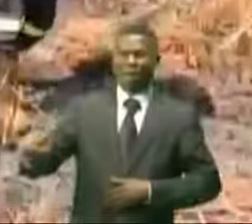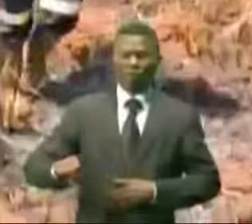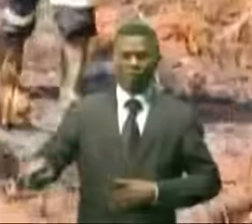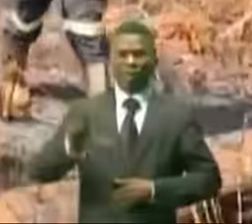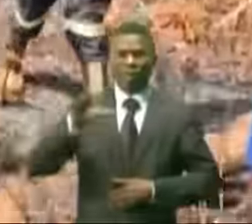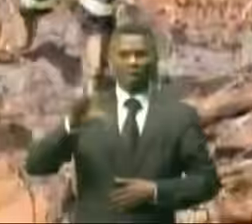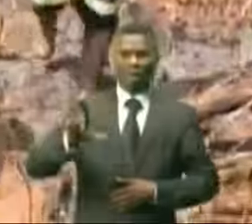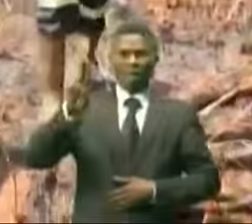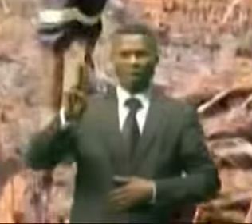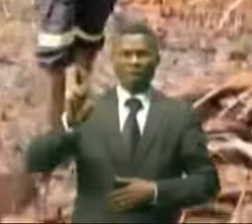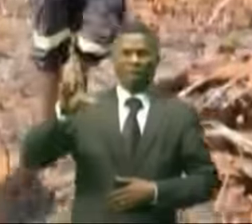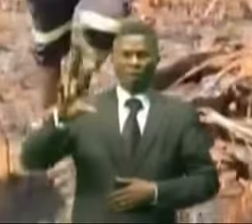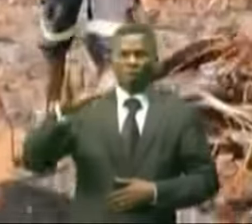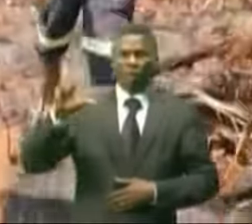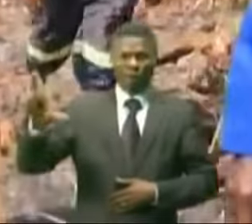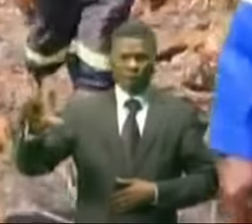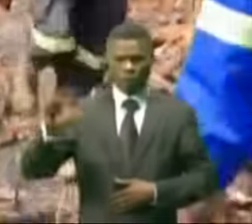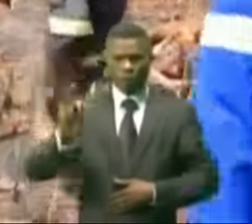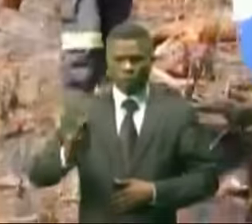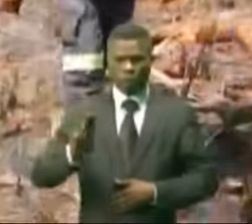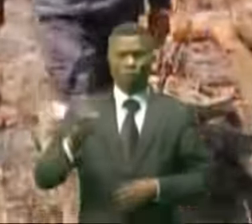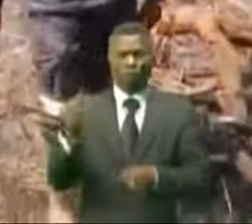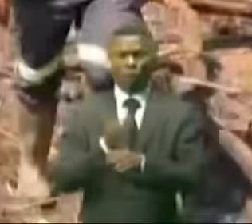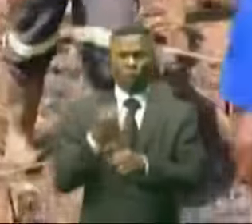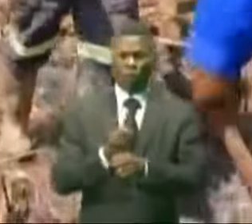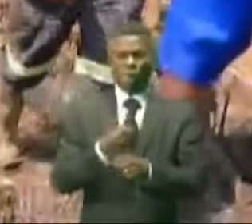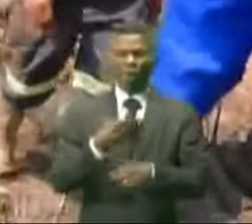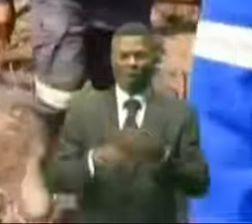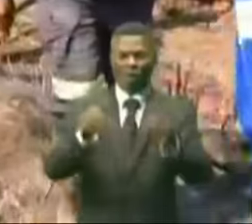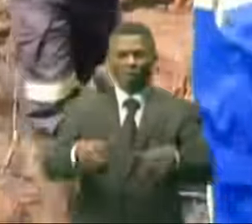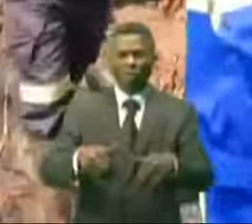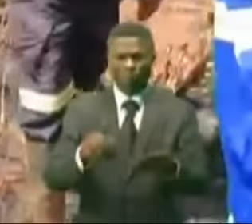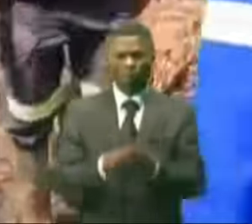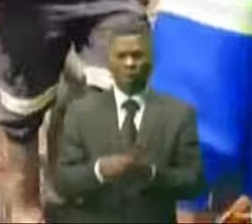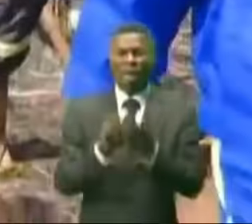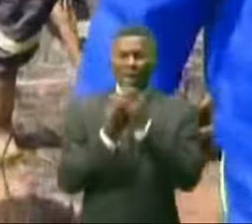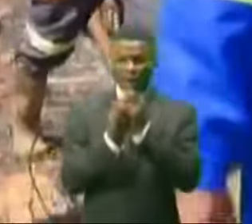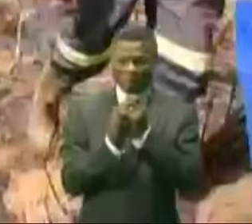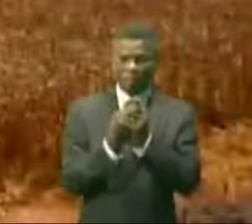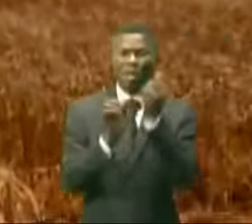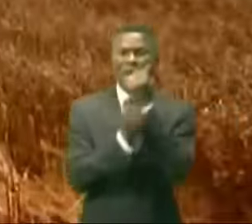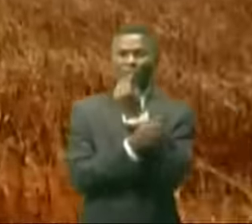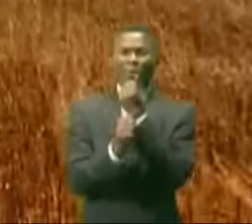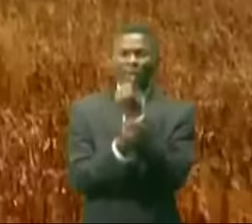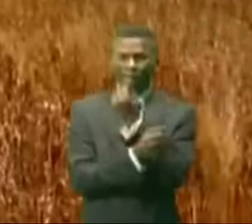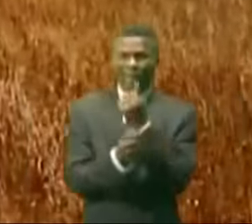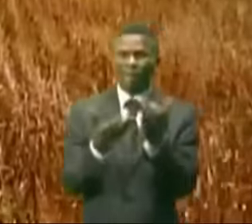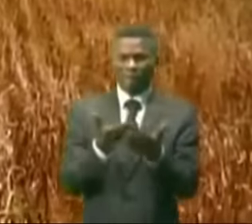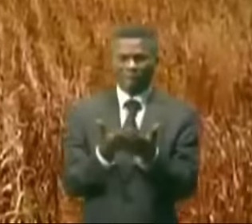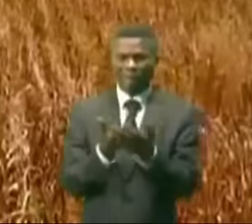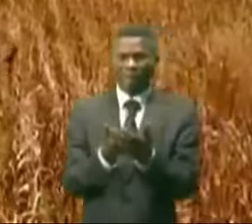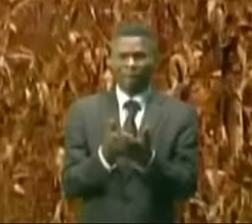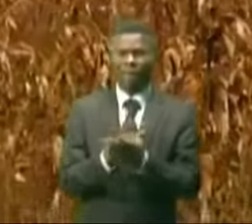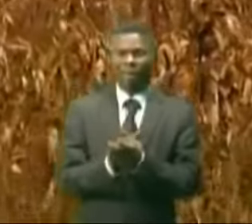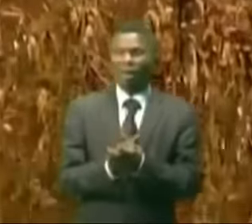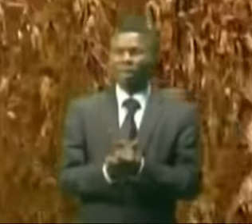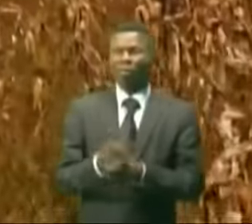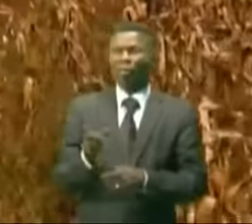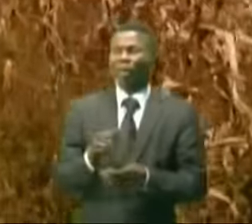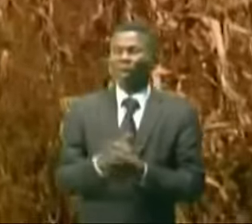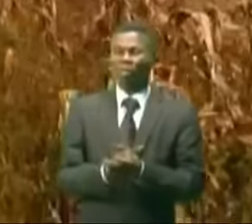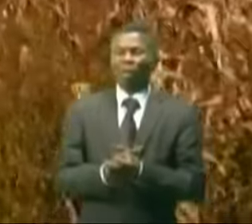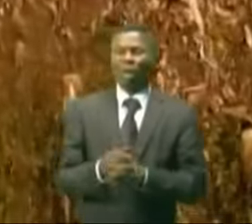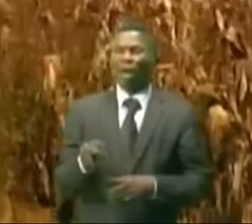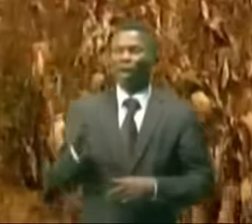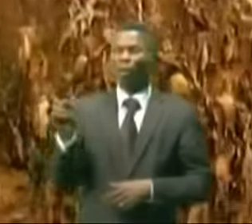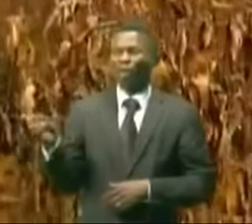Katoke s'élance dans le processus de l'autosuffisance alimentaire pour son entité administrative. Au-delà d'un simple projet agricole, il